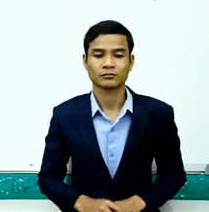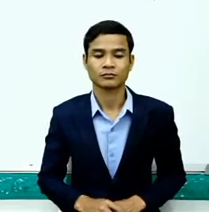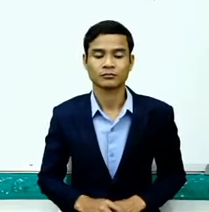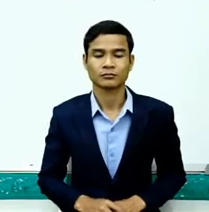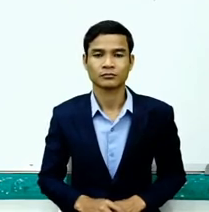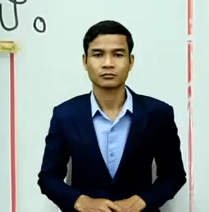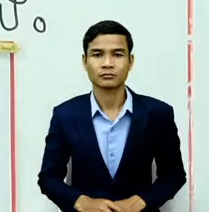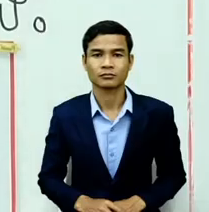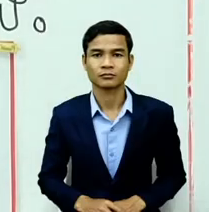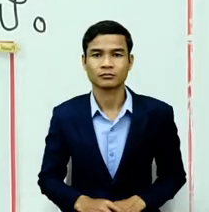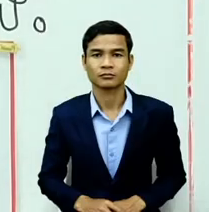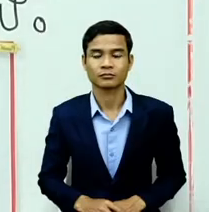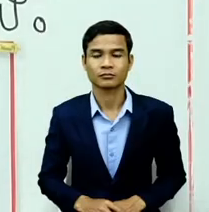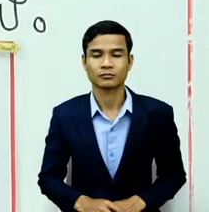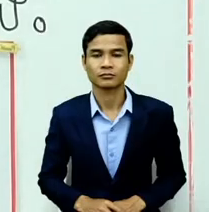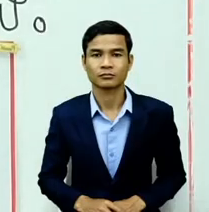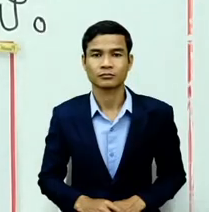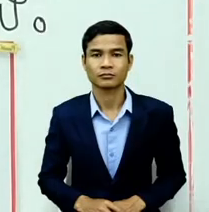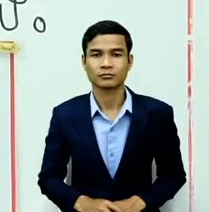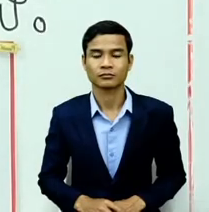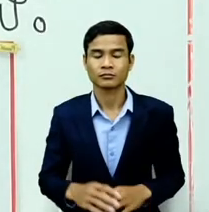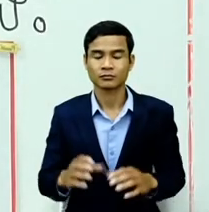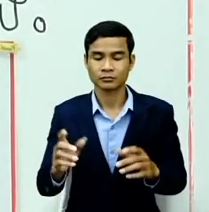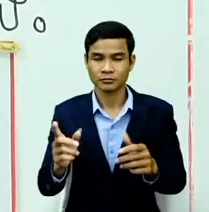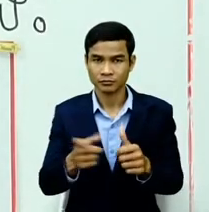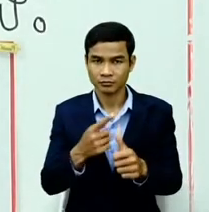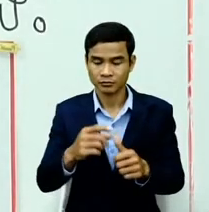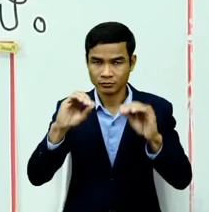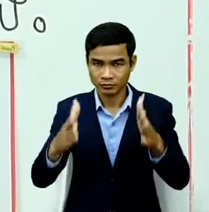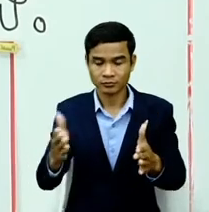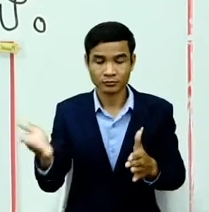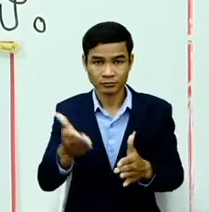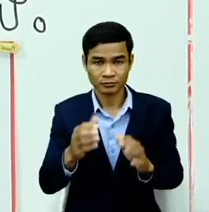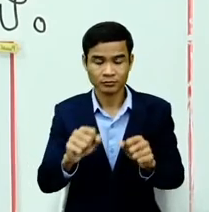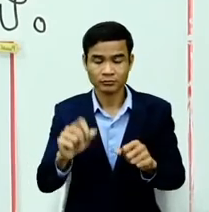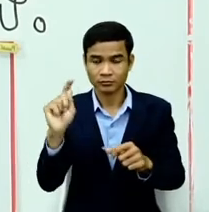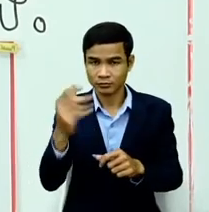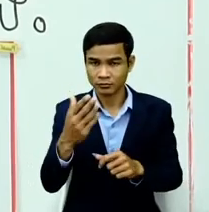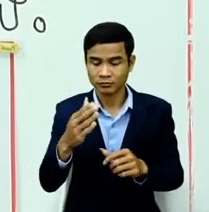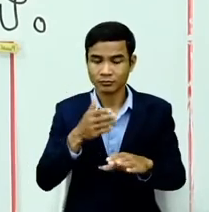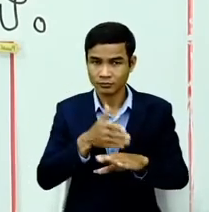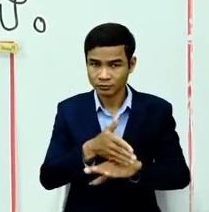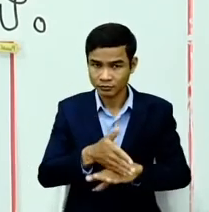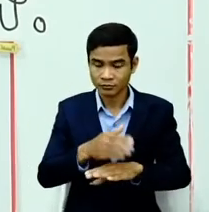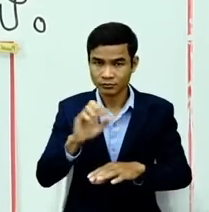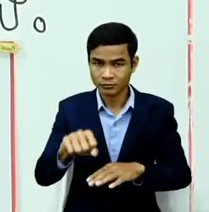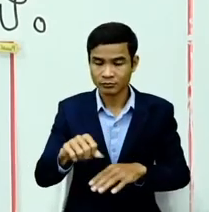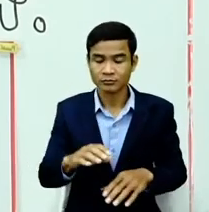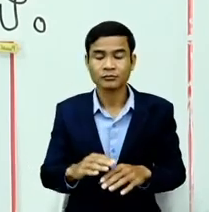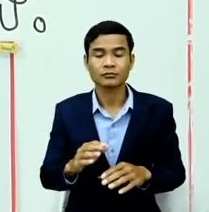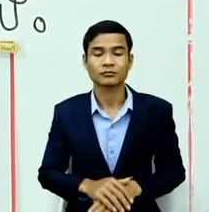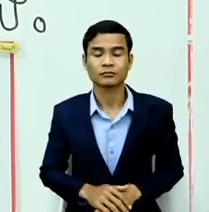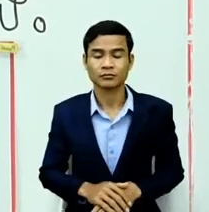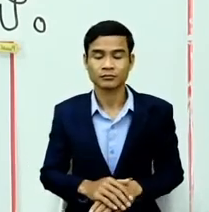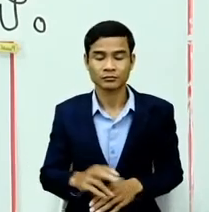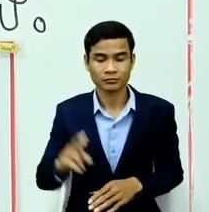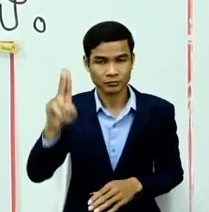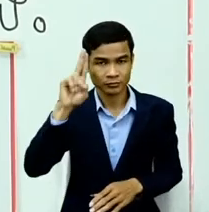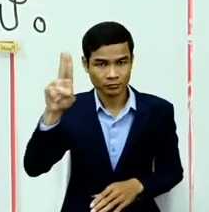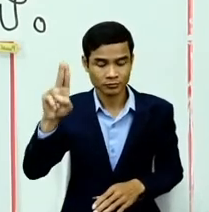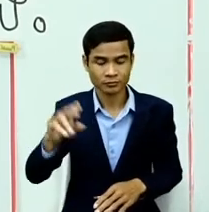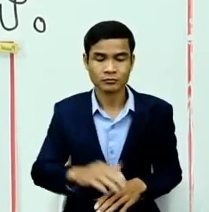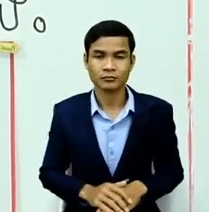តោះគុនមើលជាដំបូងនេះអ្នកគ្រូនឹងបង្កើតលម្អដែលផ្អែកទៅលើរូបភាពរណានេះតោះស្ដាប់អ្នកគ្រូអំចាម្ដងទៀ